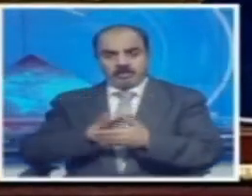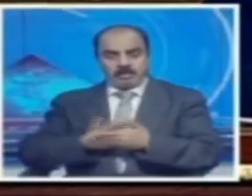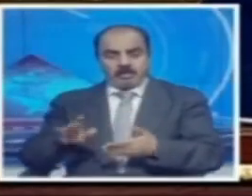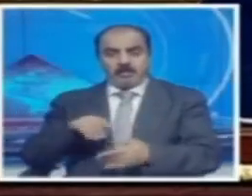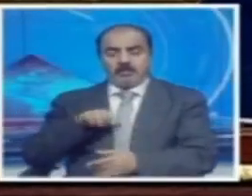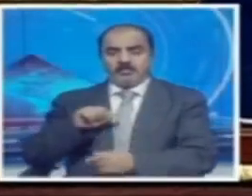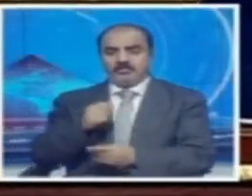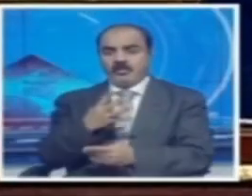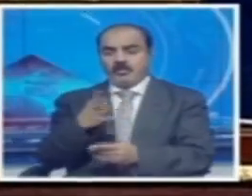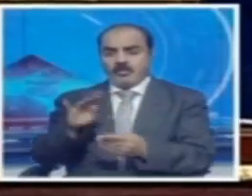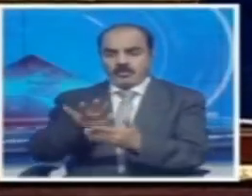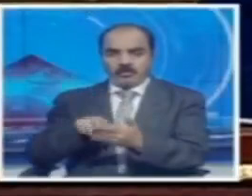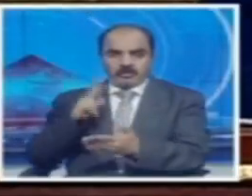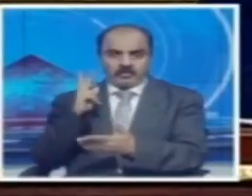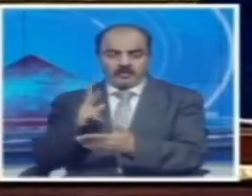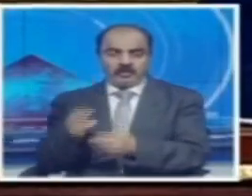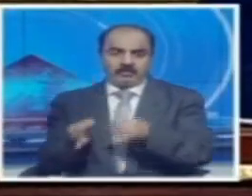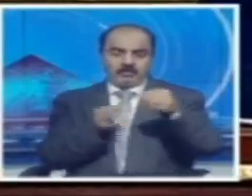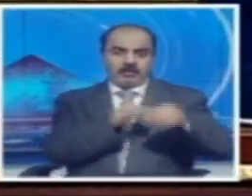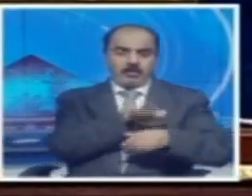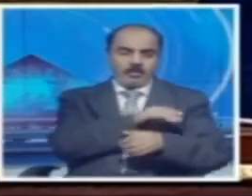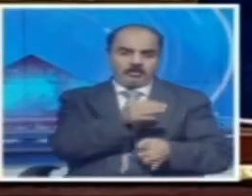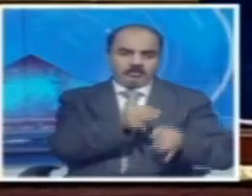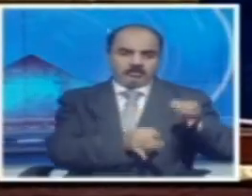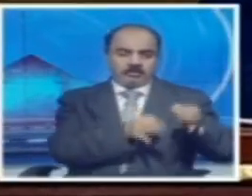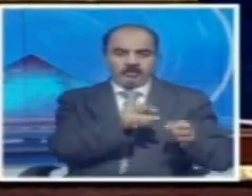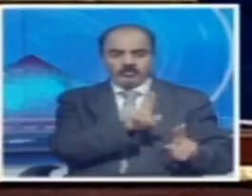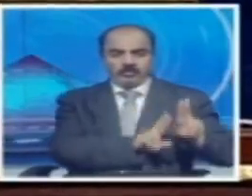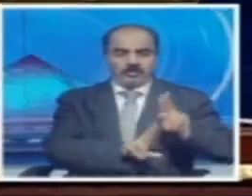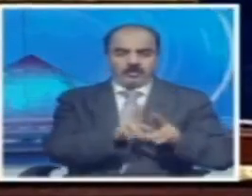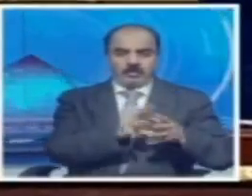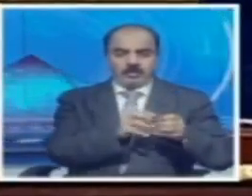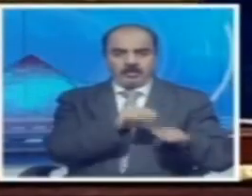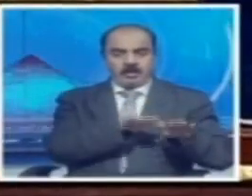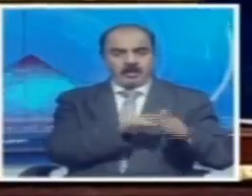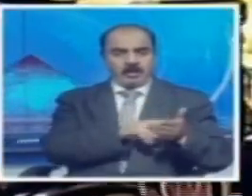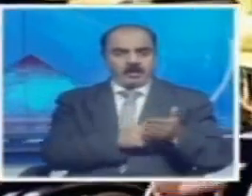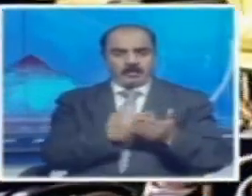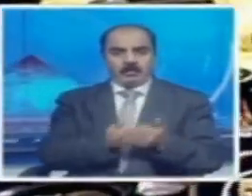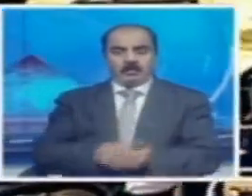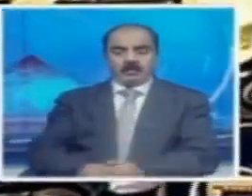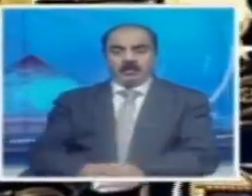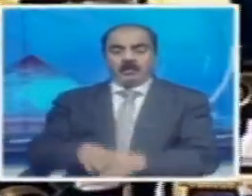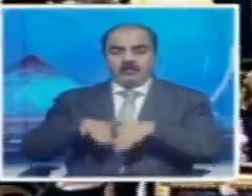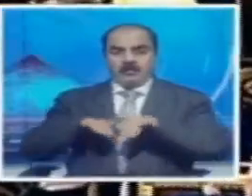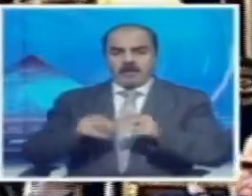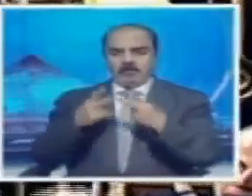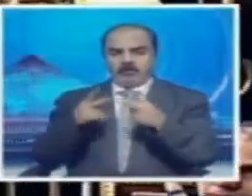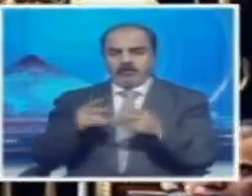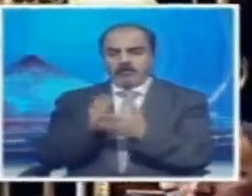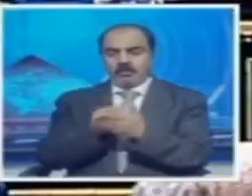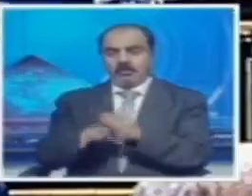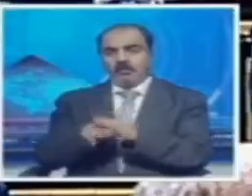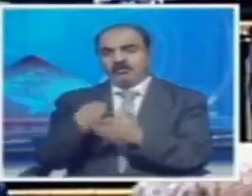رئيس المجلس البيانين إلى لجنة الخطة والموازنة لمناقشتهما وإعداد تقارير بشأنهما. المجلس وافق كذلك على